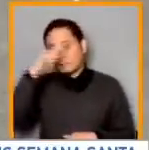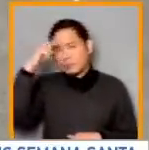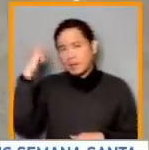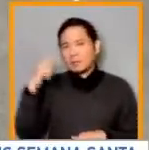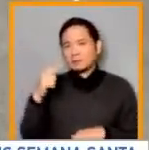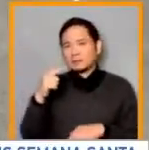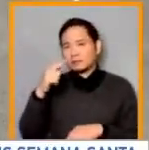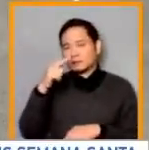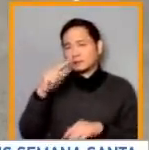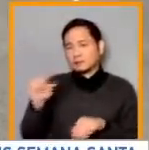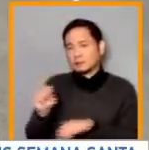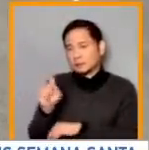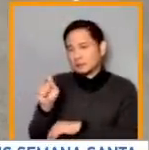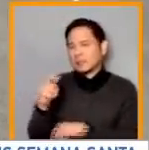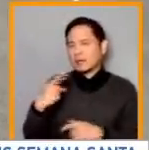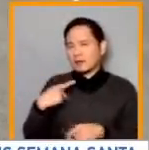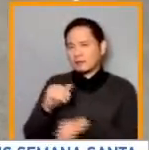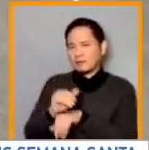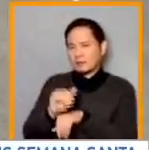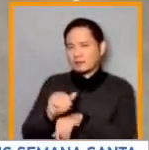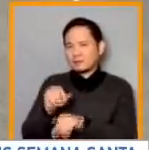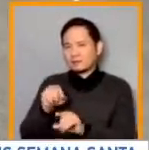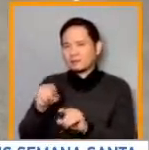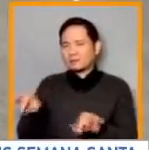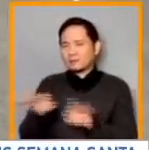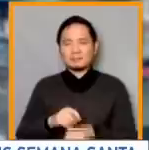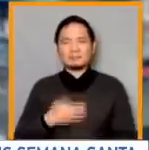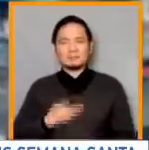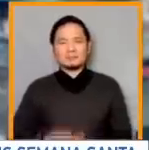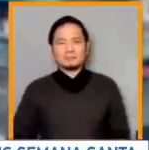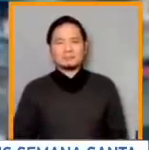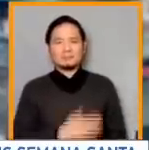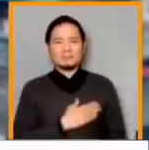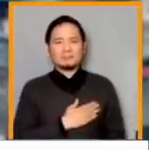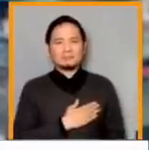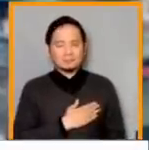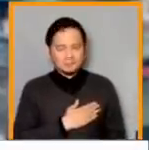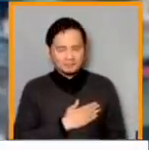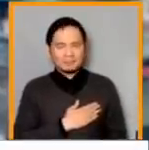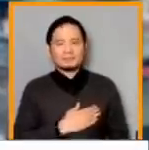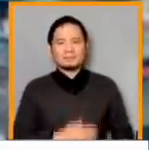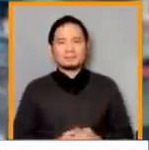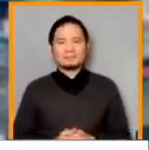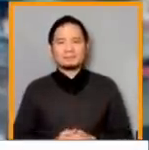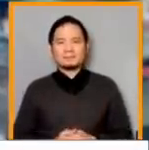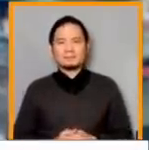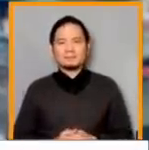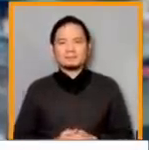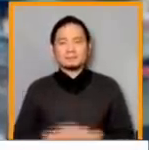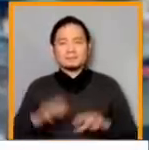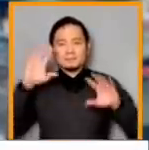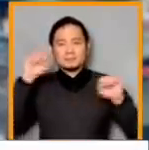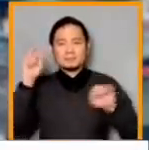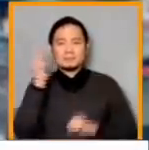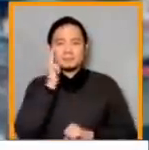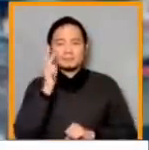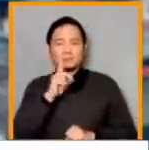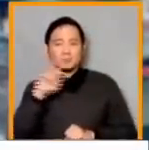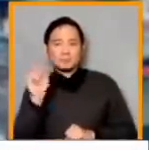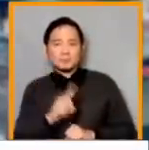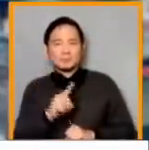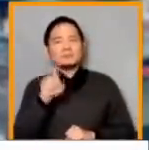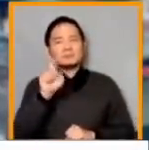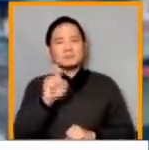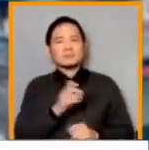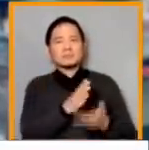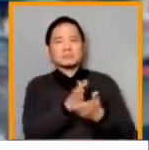Live mula rin sa Baklaran, Bamalagre, buong puso para sa Pilipino. Pinag-uto si Pangulong Duterte ang pagbabahay-bahay kaugnay sa bakunahan kontra